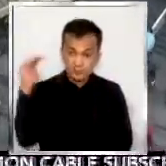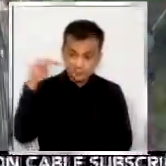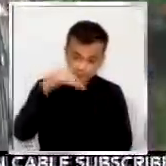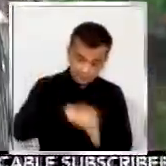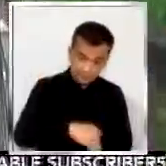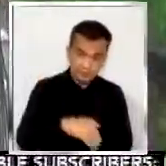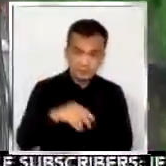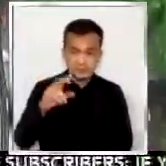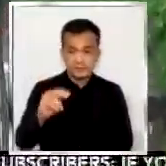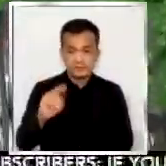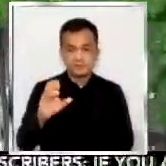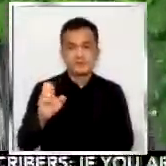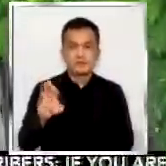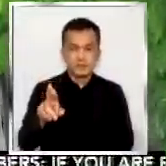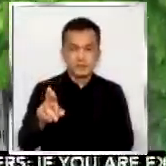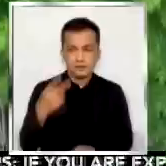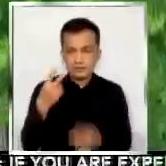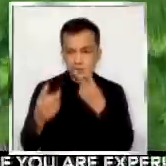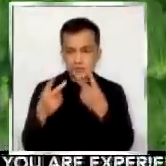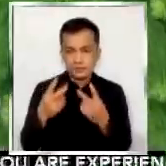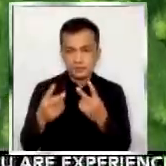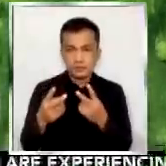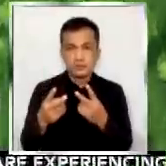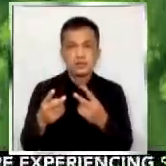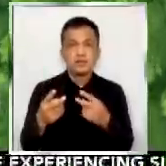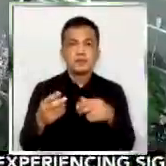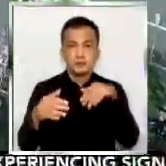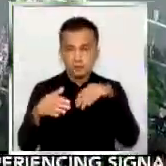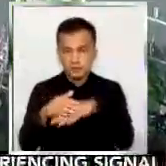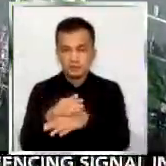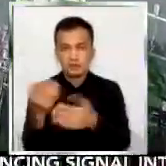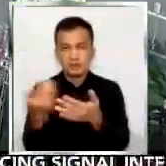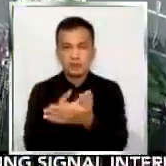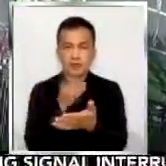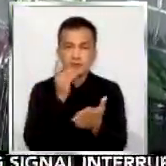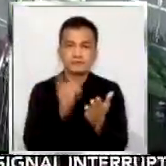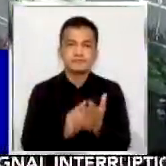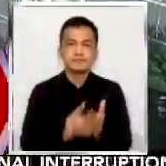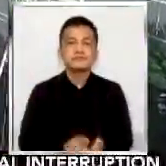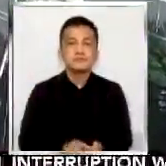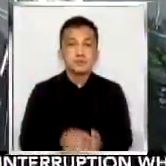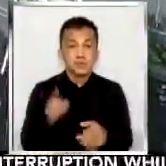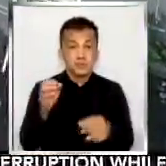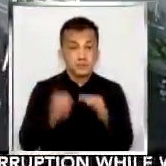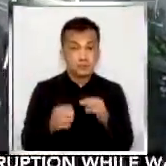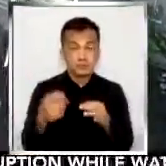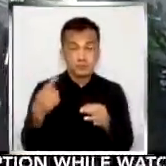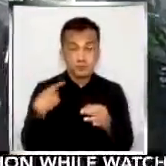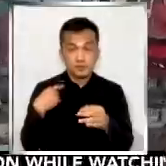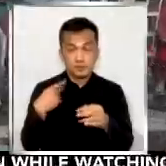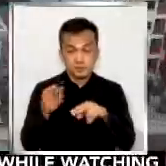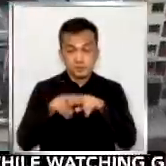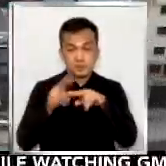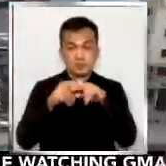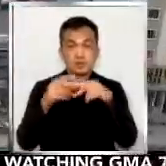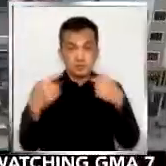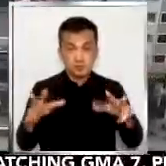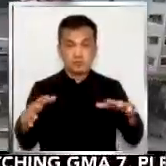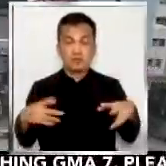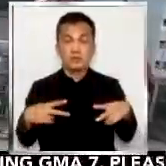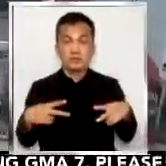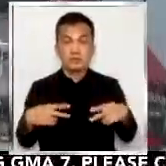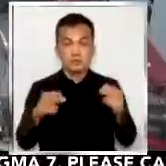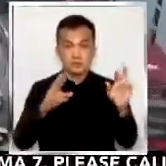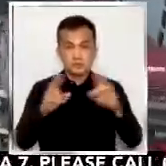NCR, makikita raw yan pagpasok ng mga bagong datos. Sakaling magkaroon ng surge matapos ang holiday season, handa naman daw ang mga